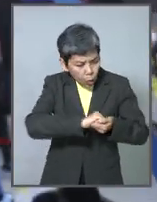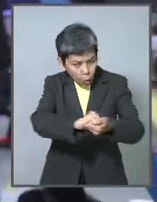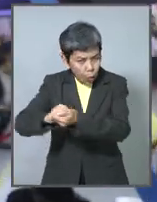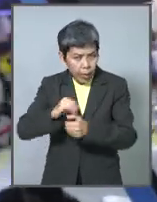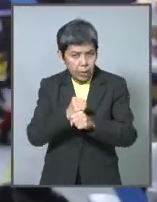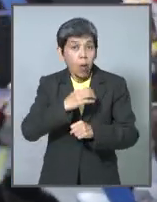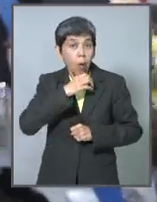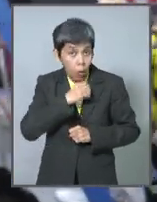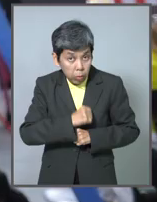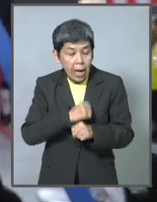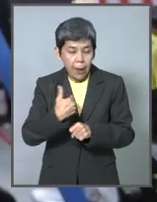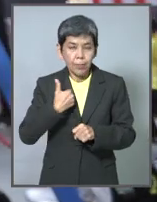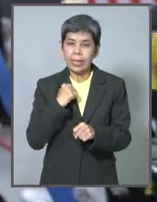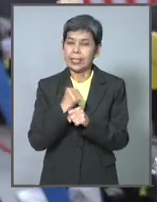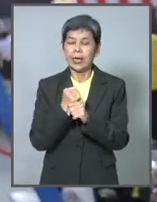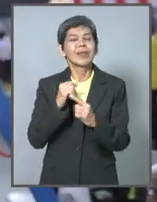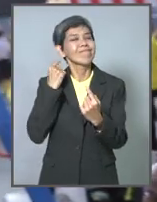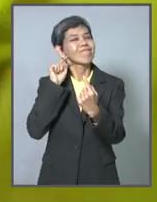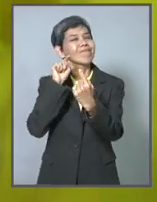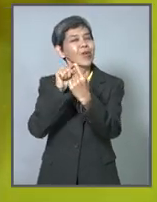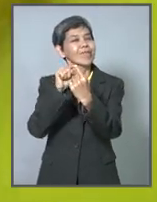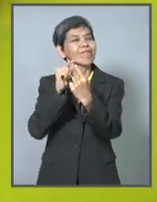ของผู้สูงอายุเราเนี่ยเป็นไปตามเป้า